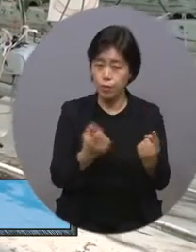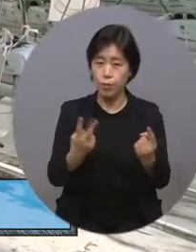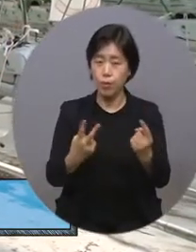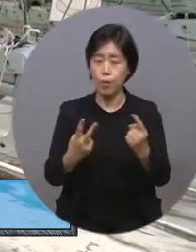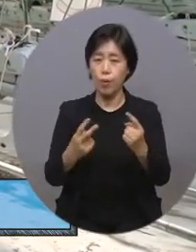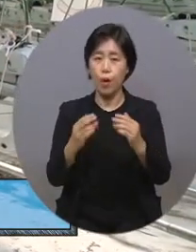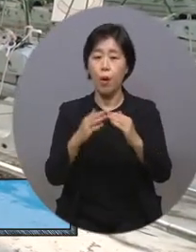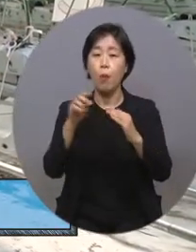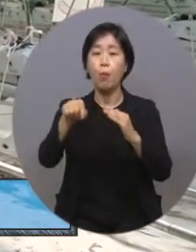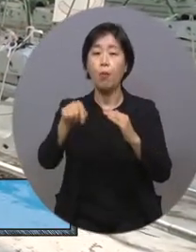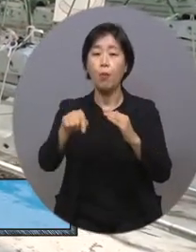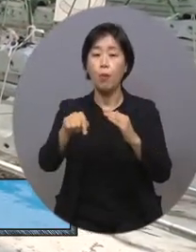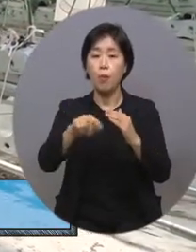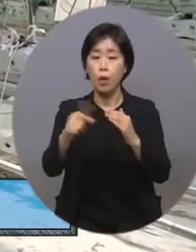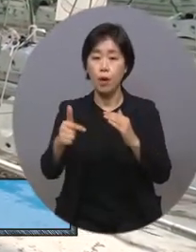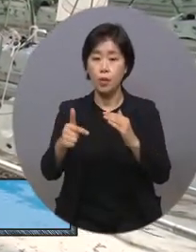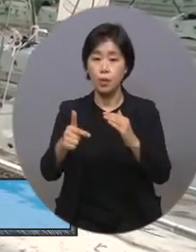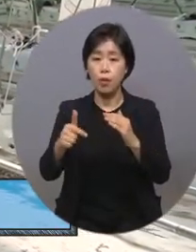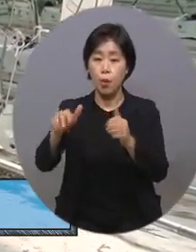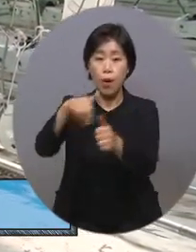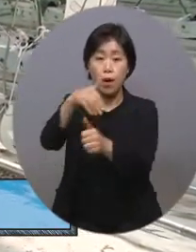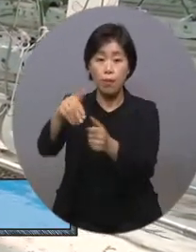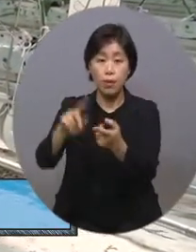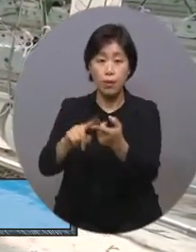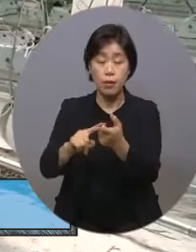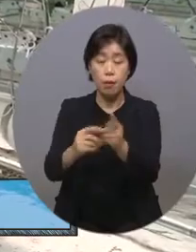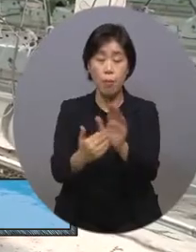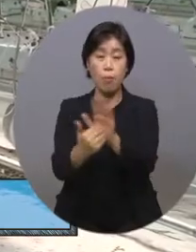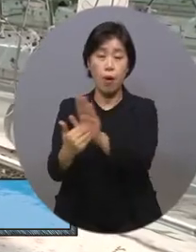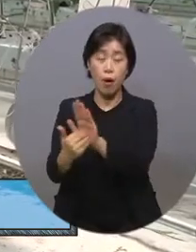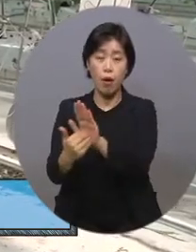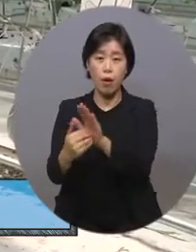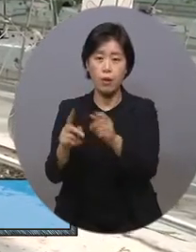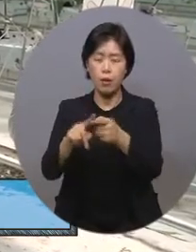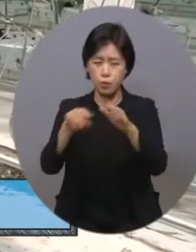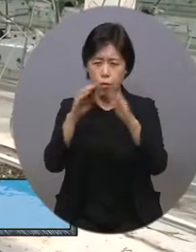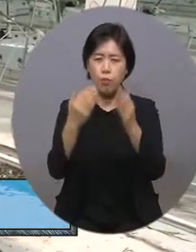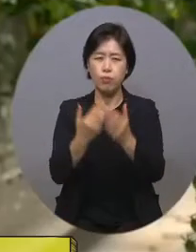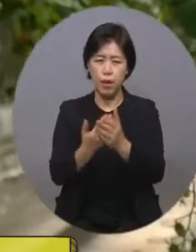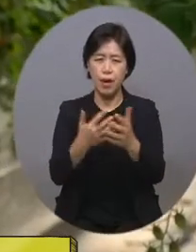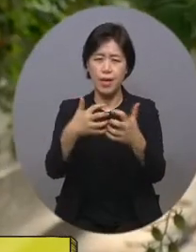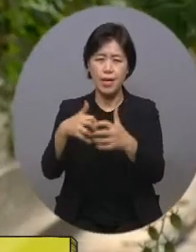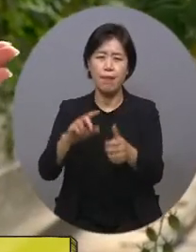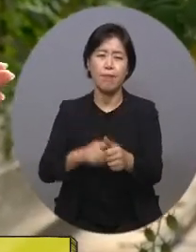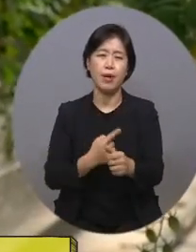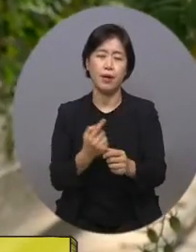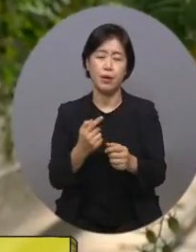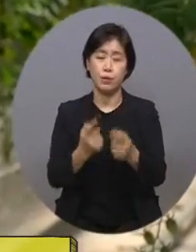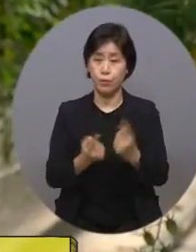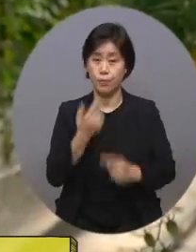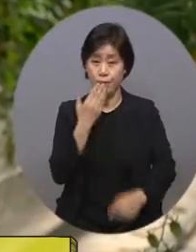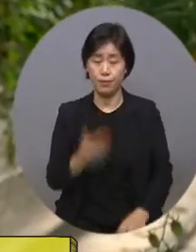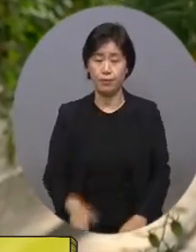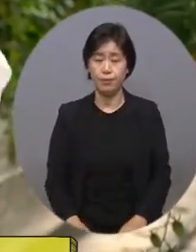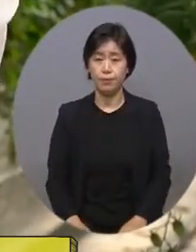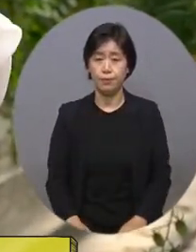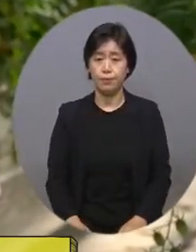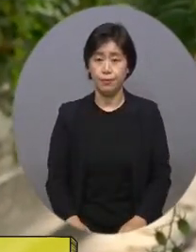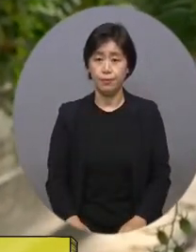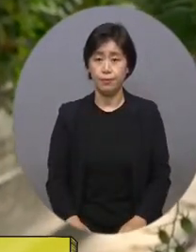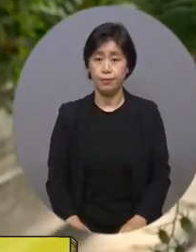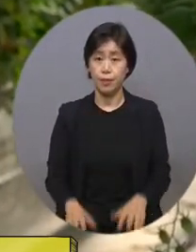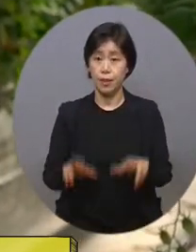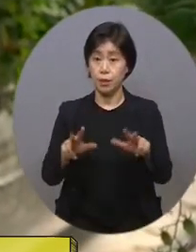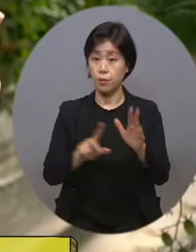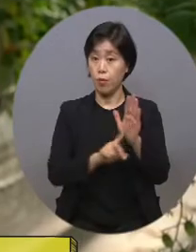대한 제어 자체를 스마트폰으로서 직접 외부에서도 가능하도록 되어 있습니다. 제가 알기론 지금 저희 네. 이렇게